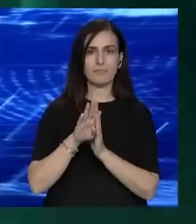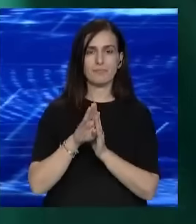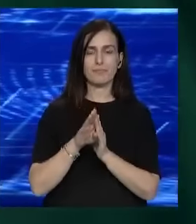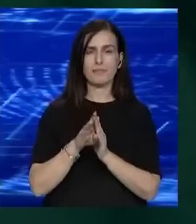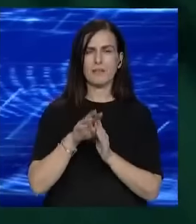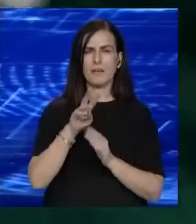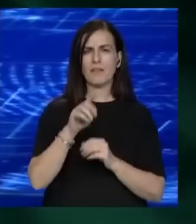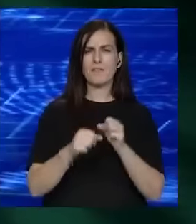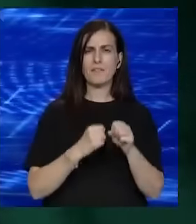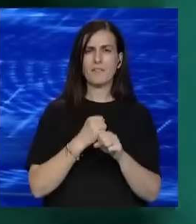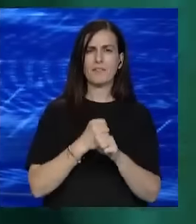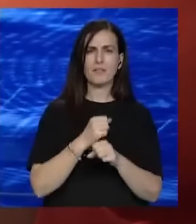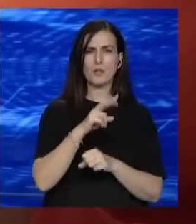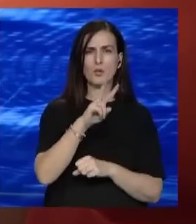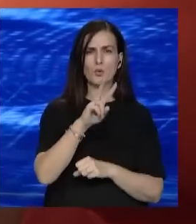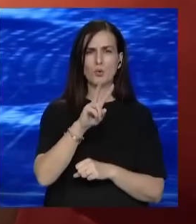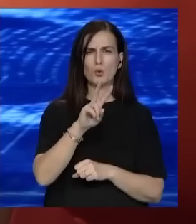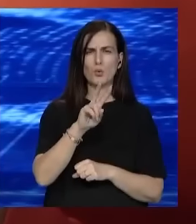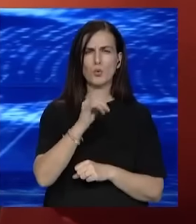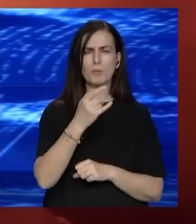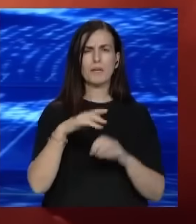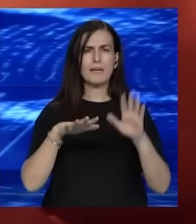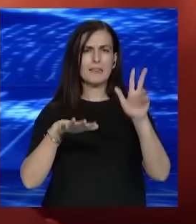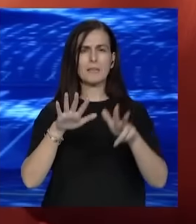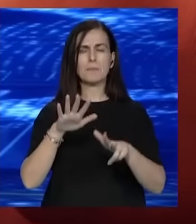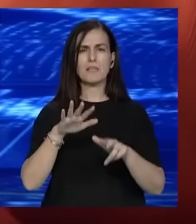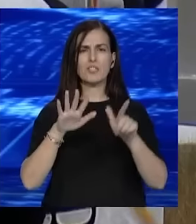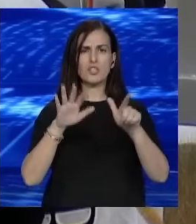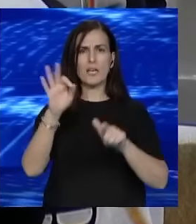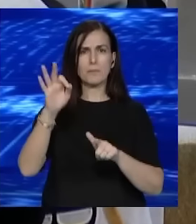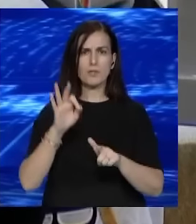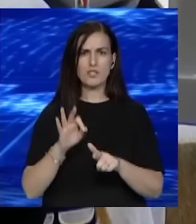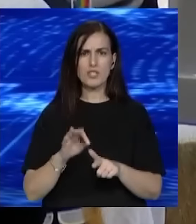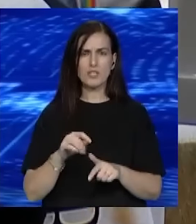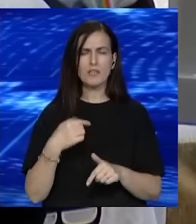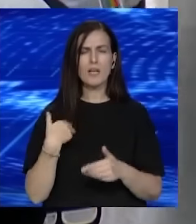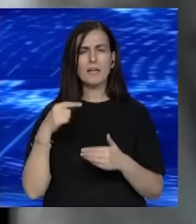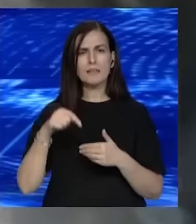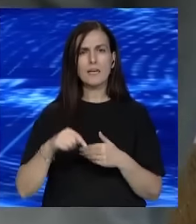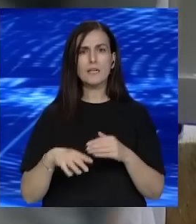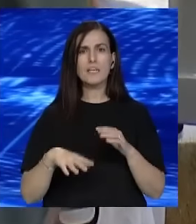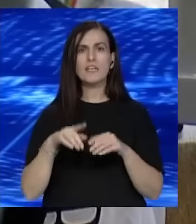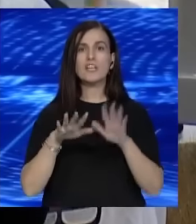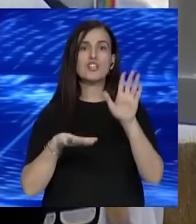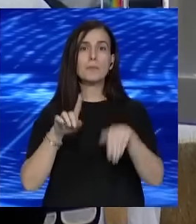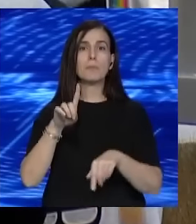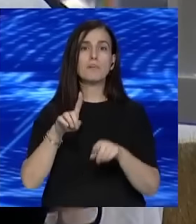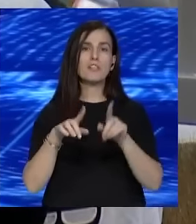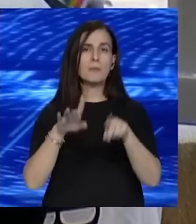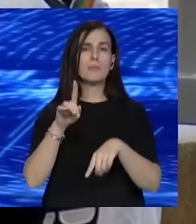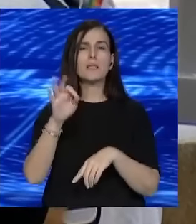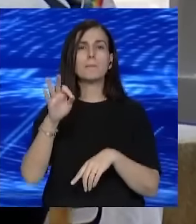vetëm 7% e adoleshentëve kishin përdorim problematik të rrjeteve sociale, ndërsa tashmë ka arritur në 11%.